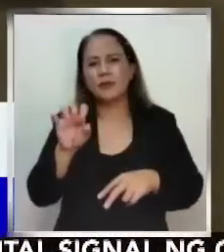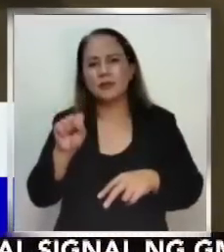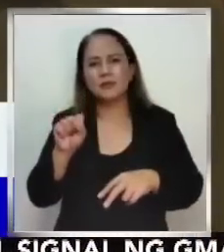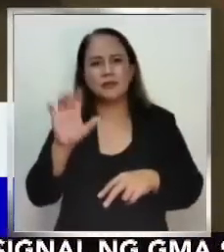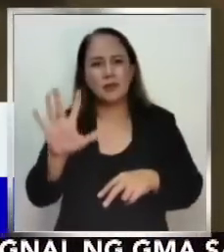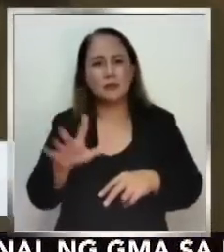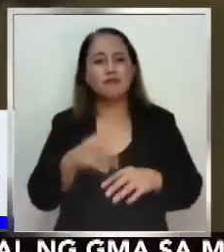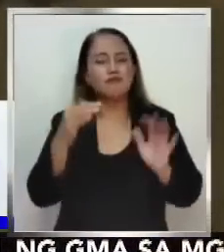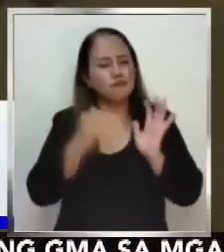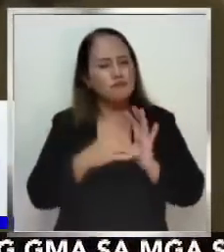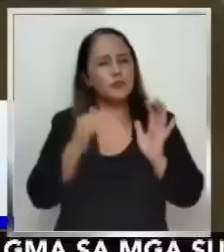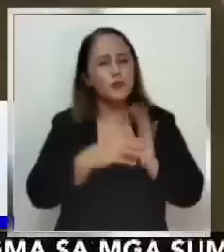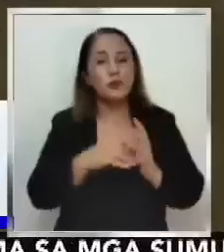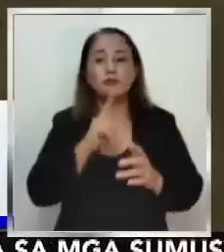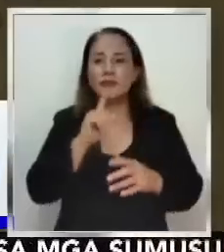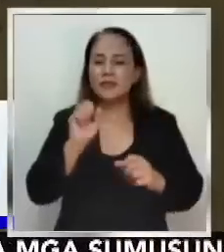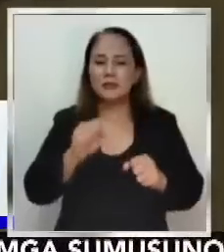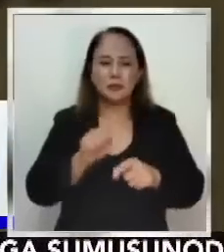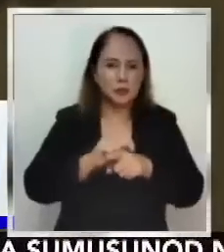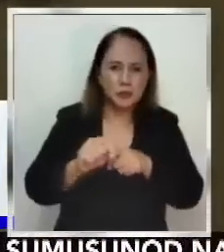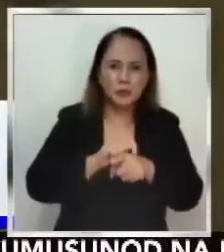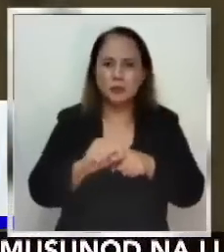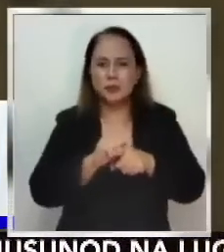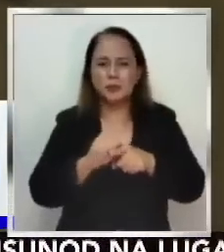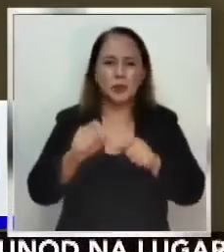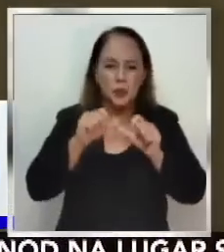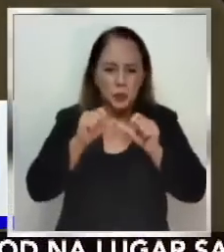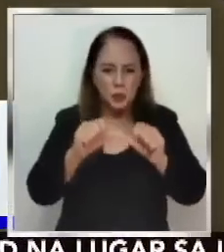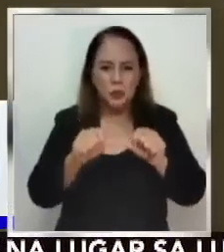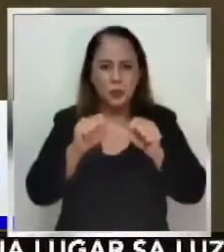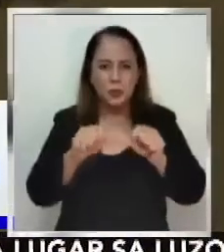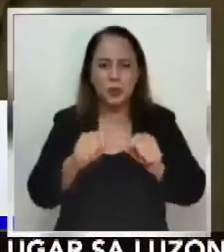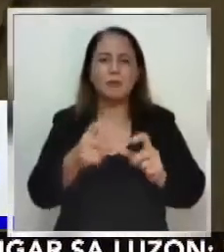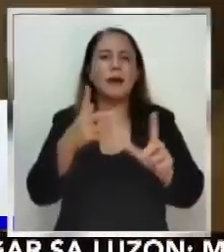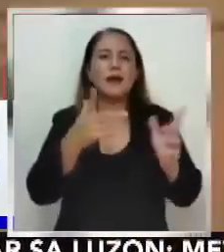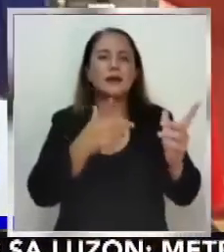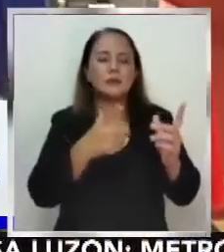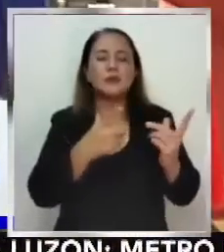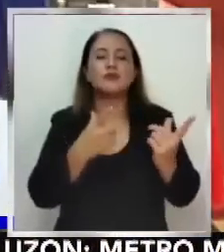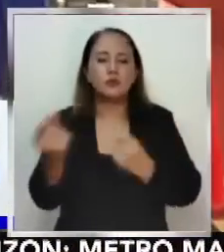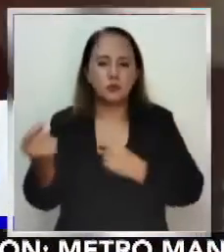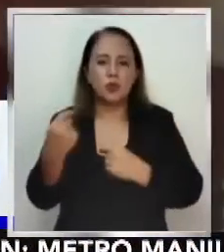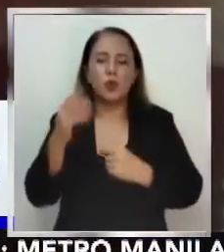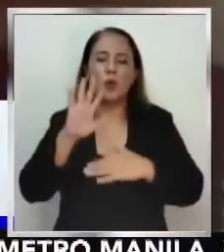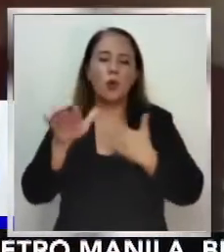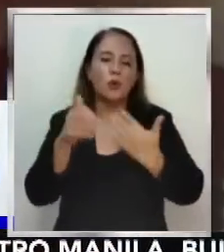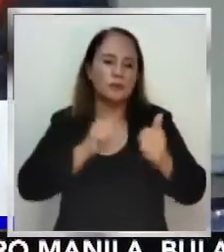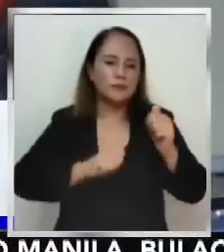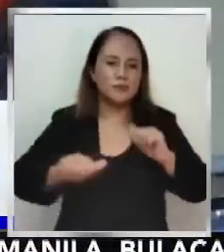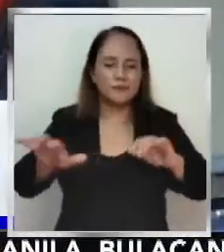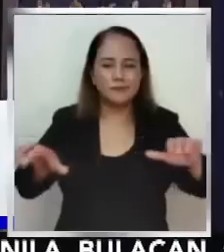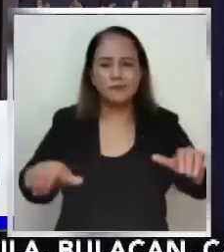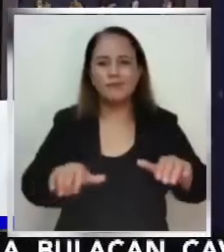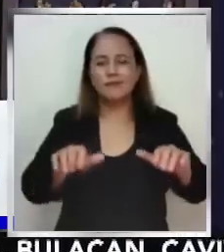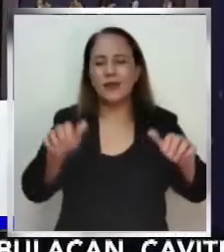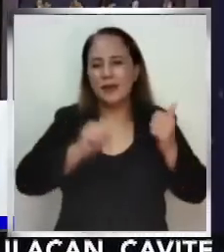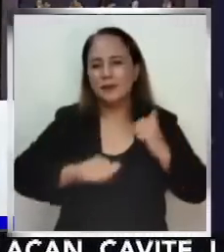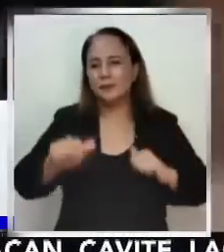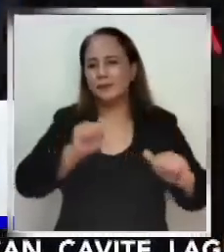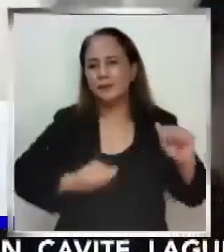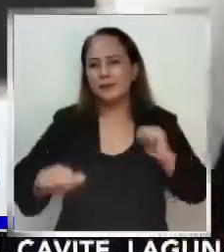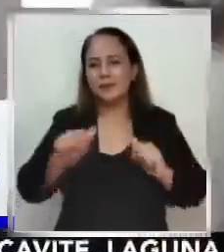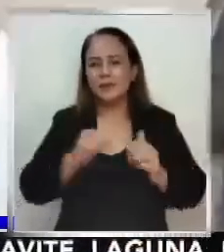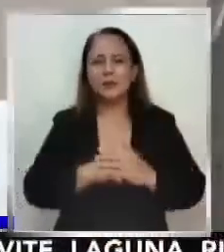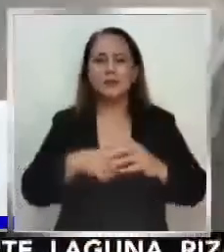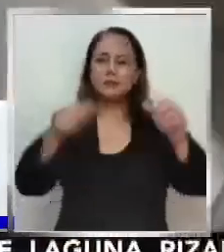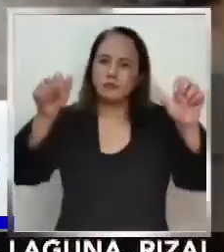course, nag-training ako ng walang tigil para magampanan ko lahat ng mga action scenes. Mula sa merch, posters at